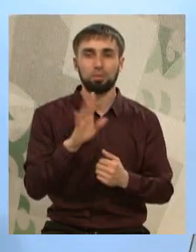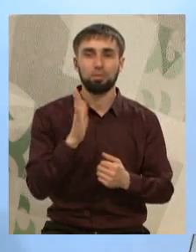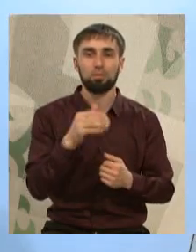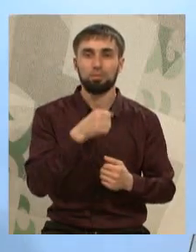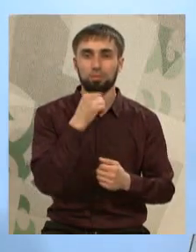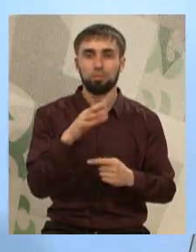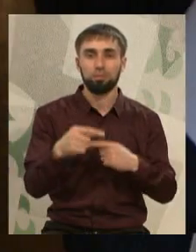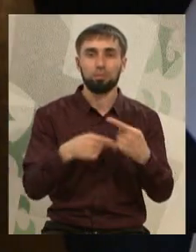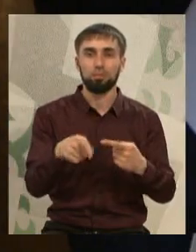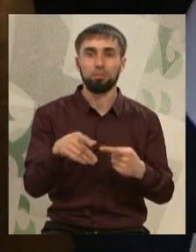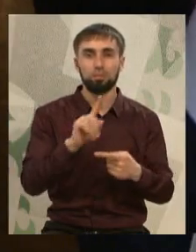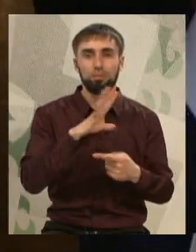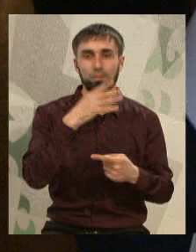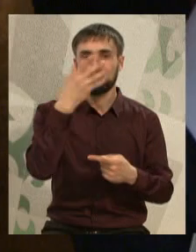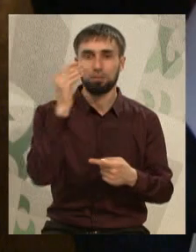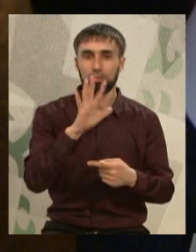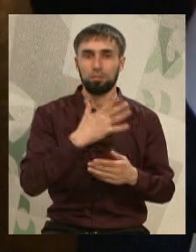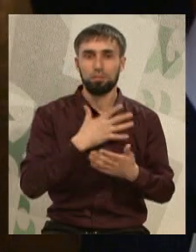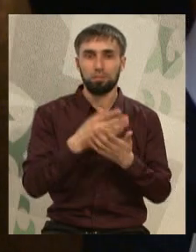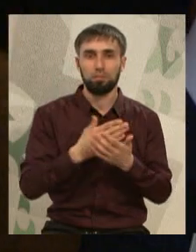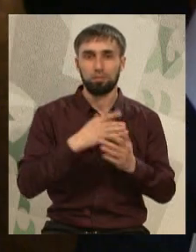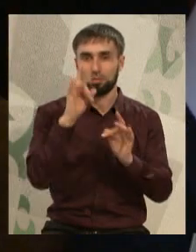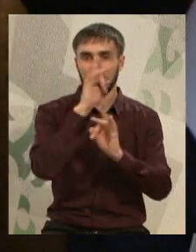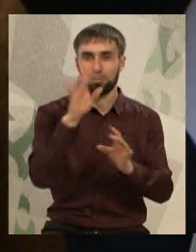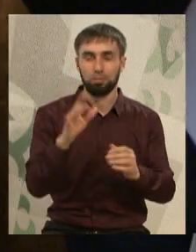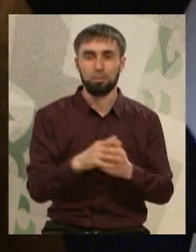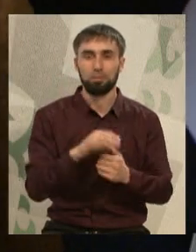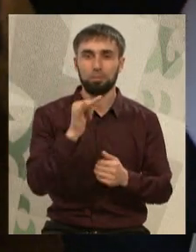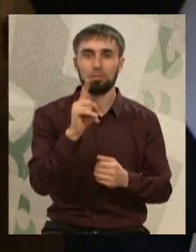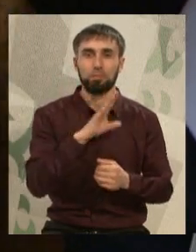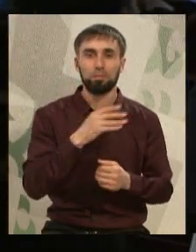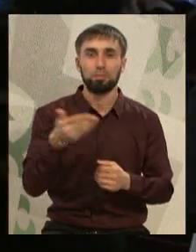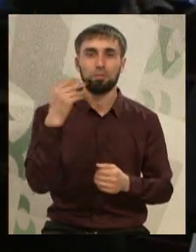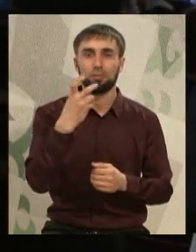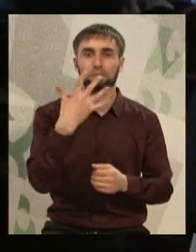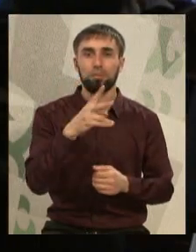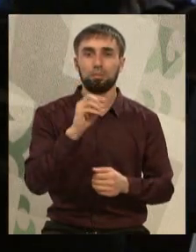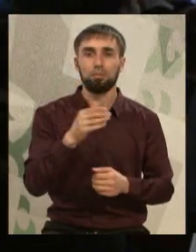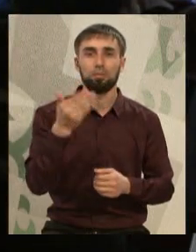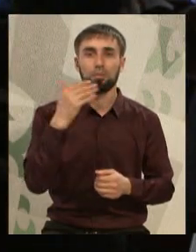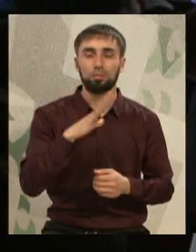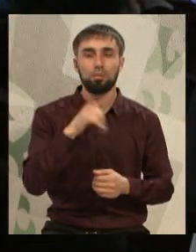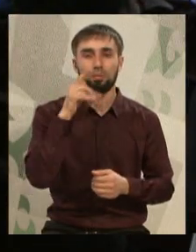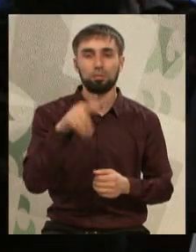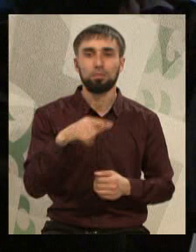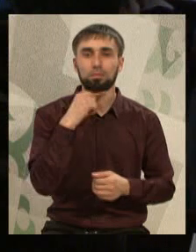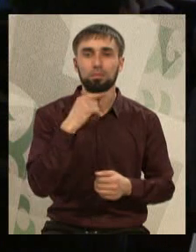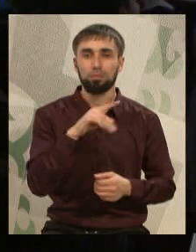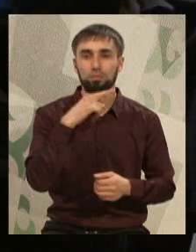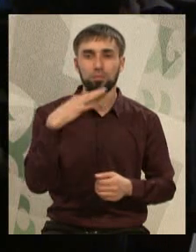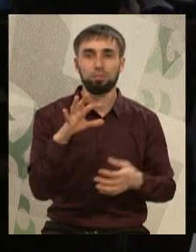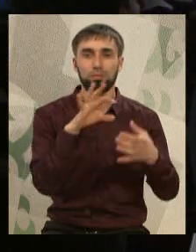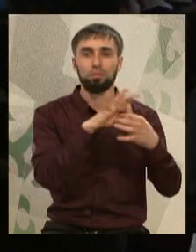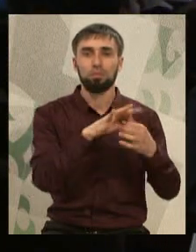подрастающее поколение не забывало свою культуру, какой она была и 250 лет назад, когда Ингушетия добровольно вошла в состав